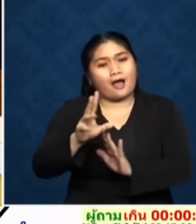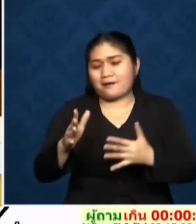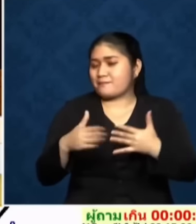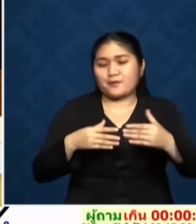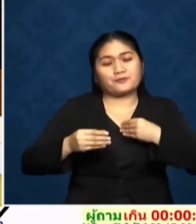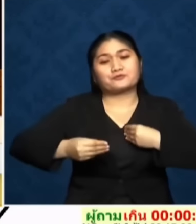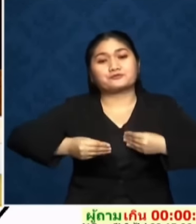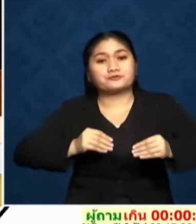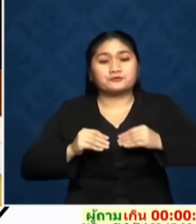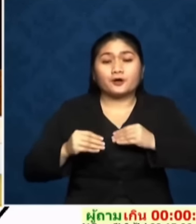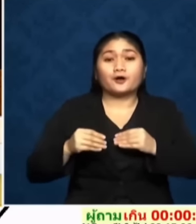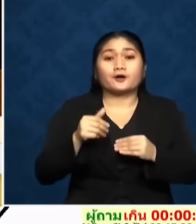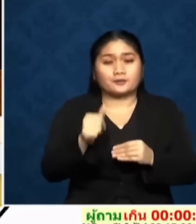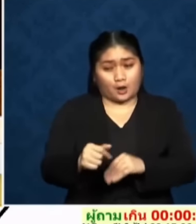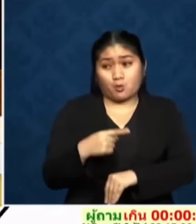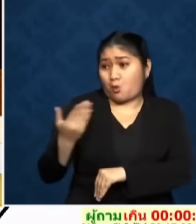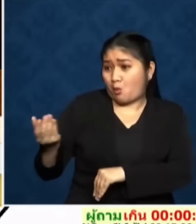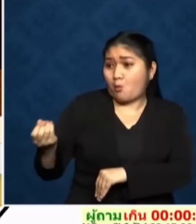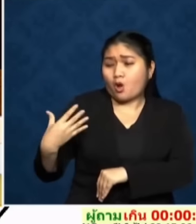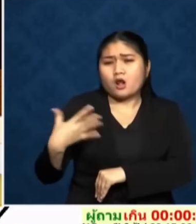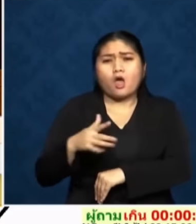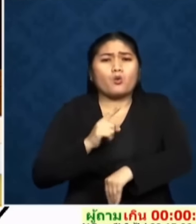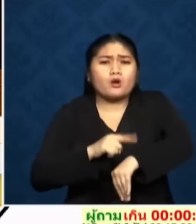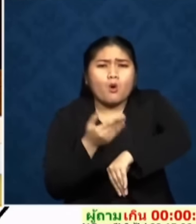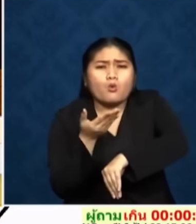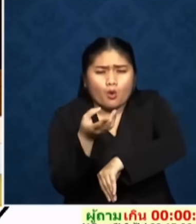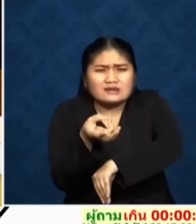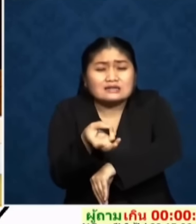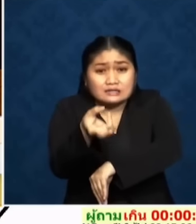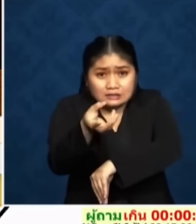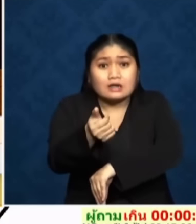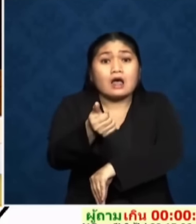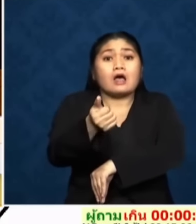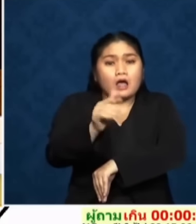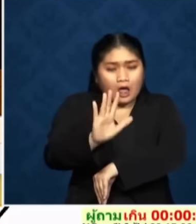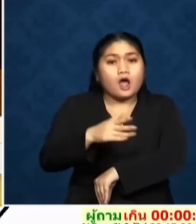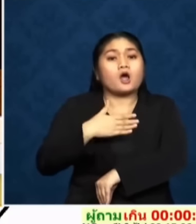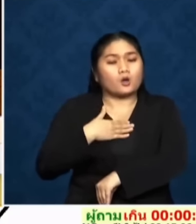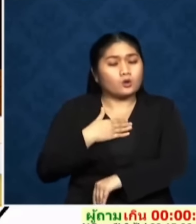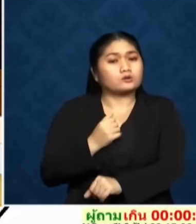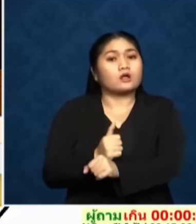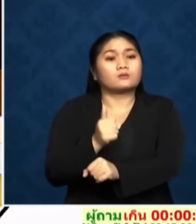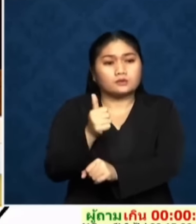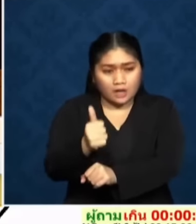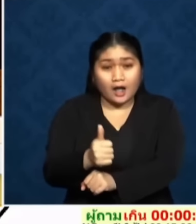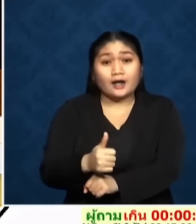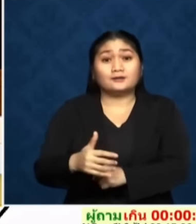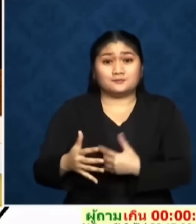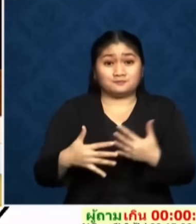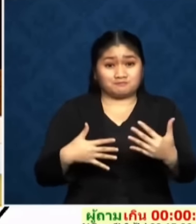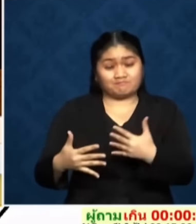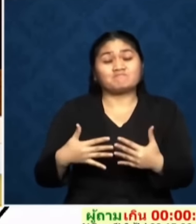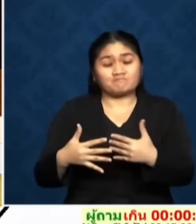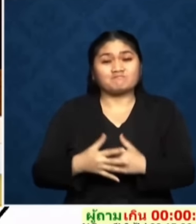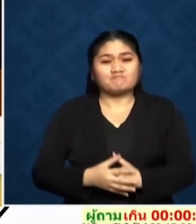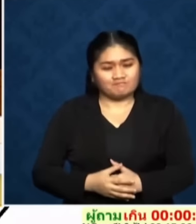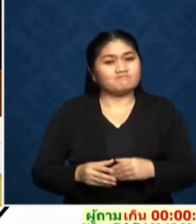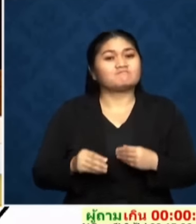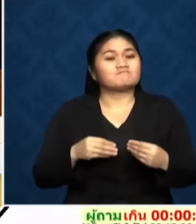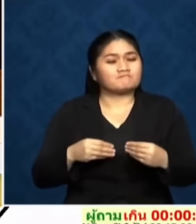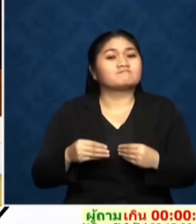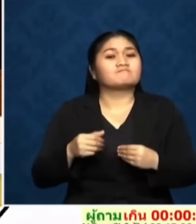แล้วก็เมื่อกี้ท่านก็บอกขอเวลานิดนึงซึ่งผมคิดว่าเราปฏิบัติกันอย่างนี้ครับเราก็อย่าไปอะไรมากเอาประเด็น